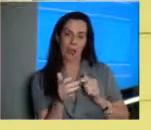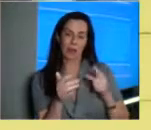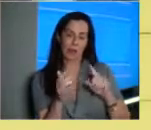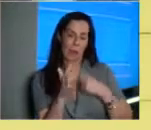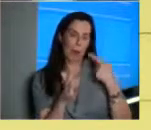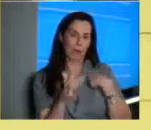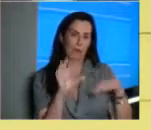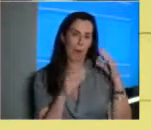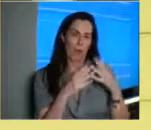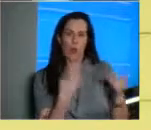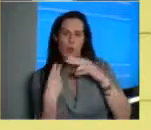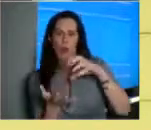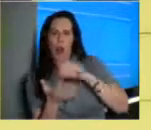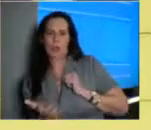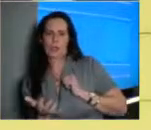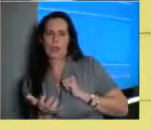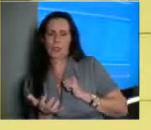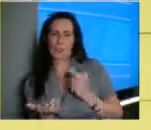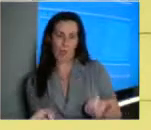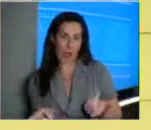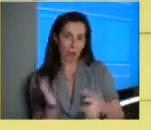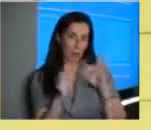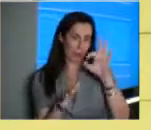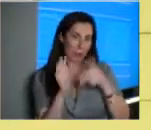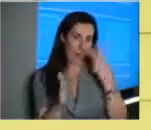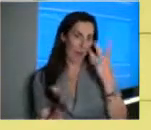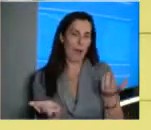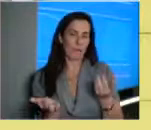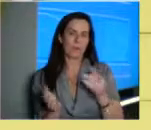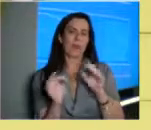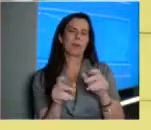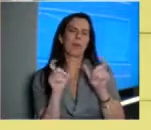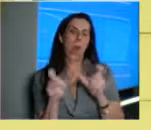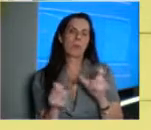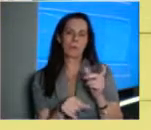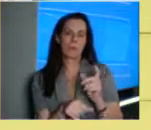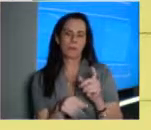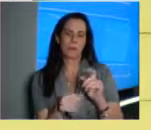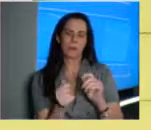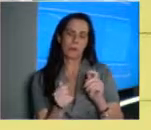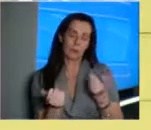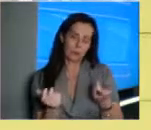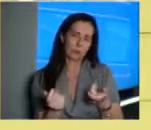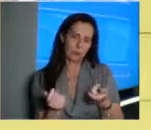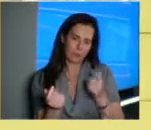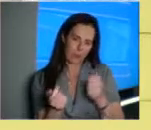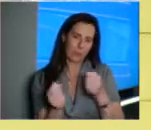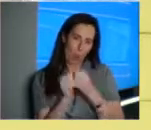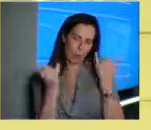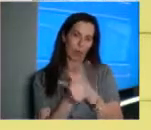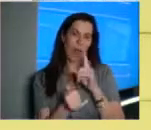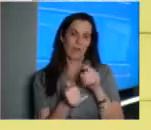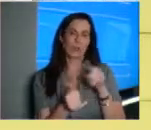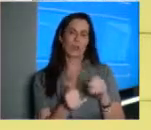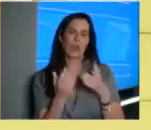בבית, יחזור לבסיס, אצביע שם עוד פעם, ואז בטעות הצבעתי פעמיים. אז בעצם מונעים את זה... או בכוונה. או בכוונה או בטעות, ברור שזה נכון, אבל